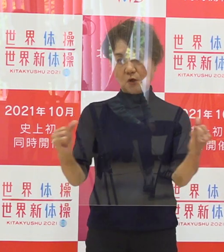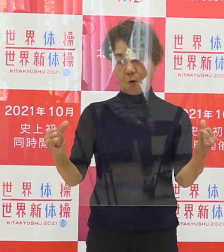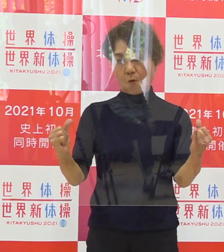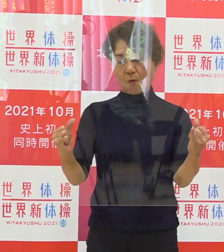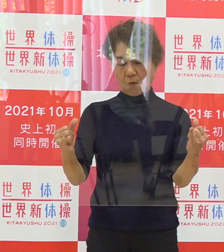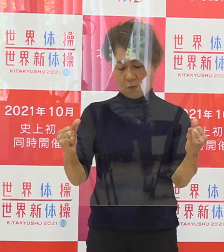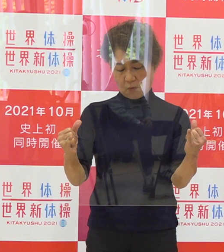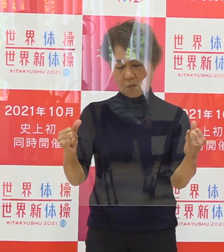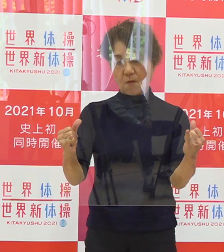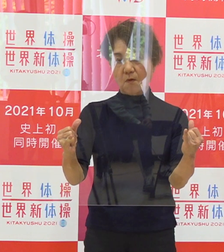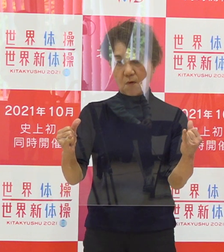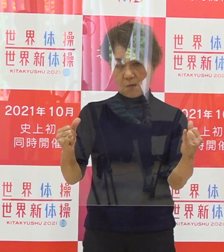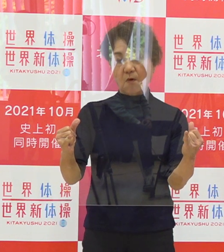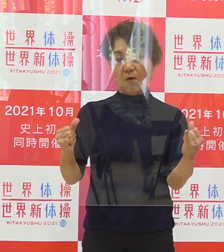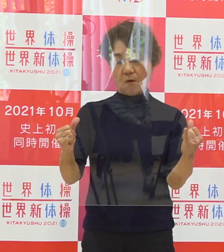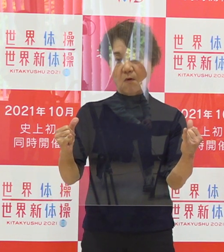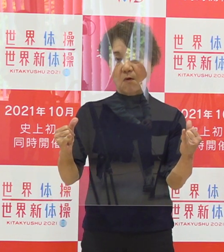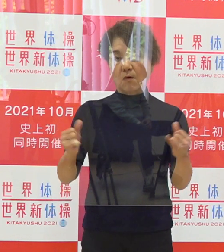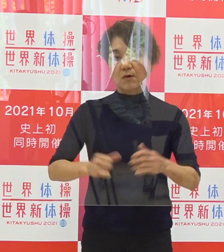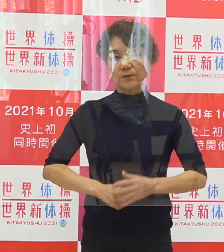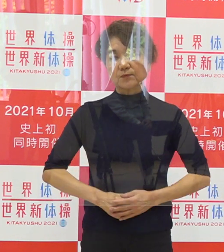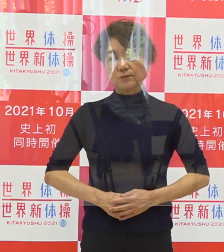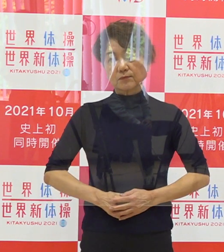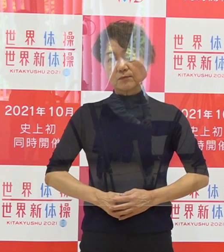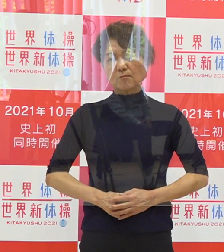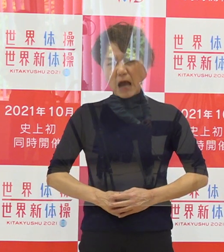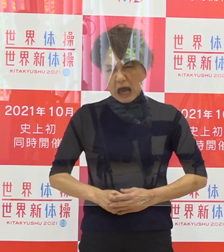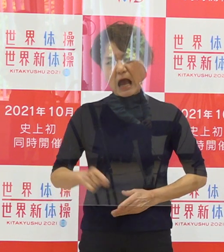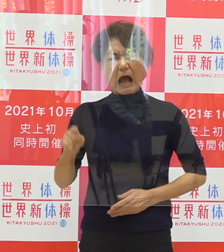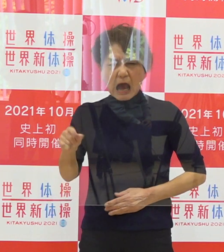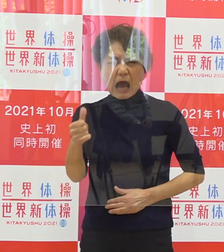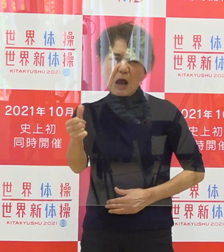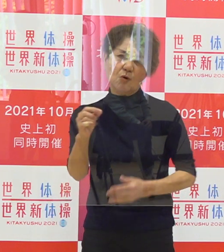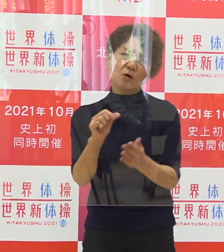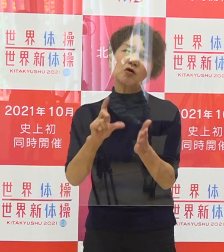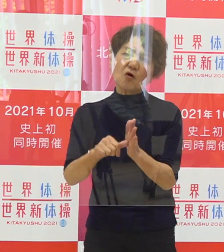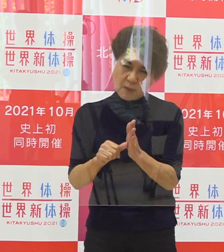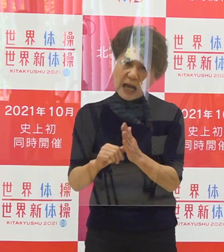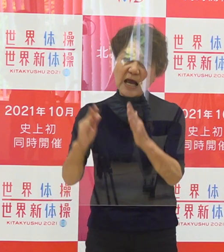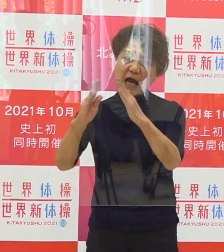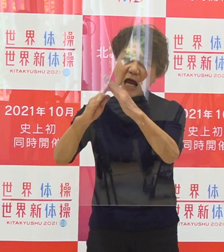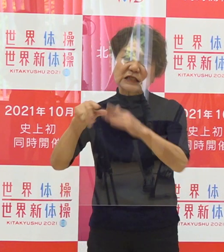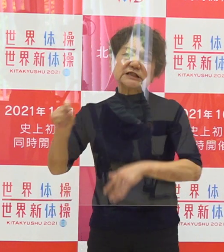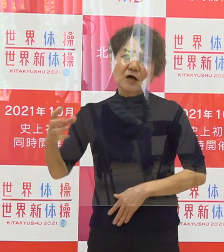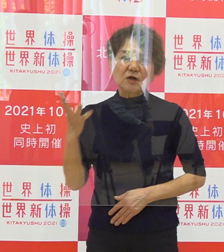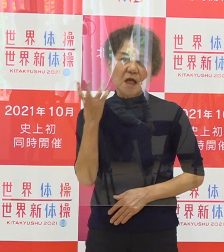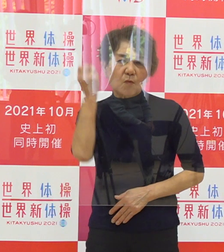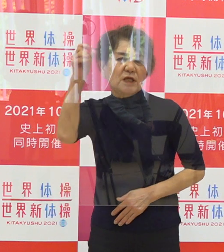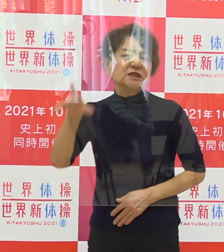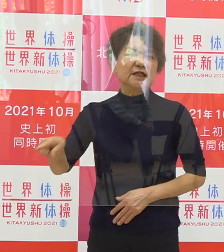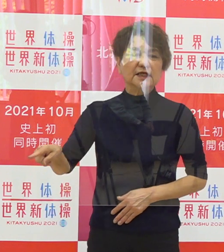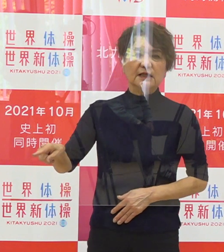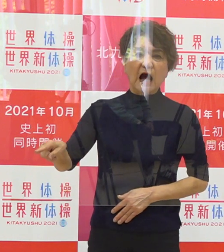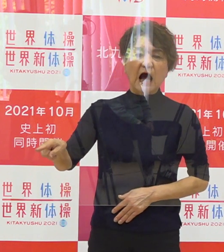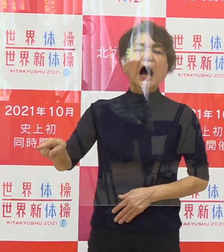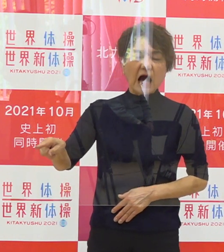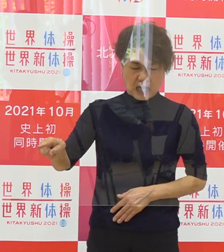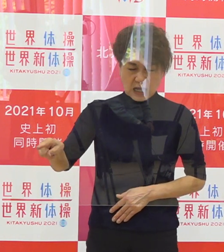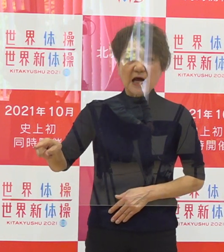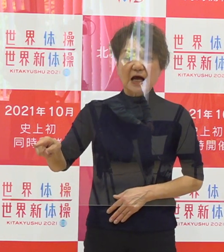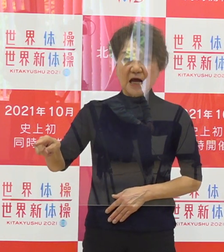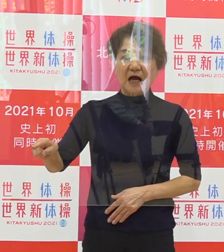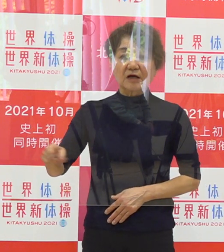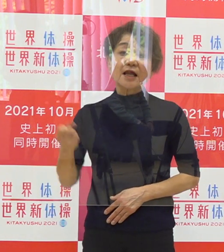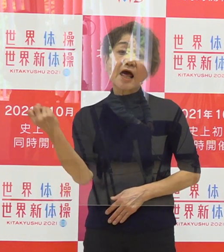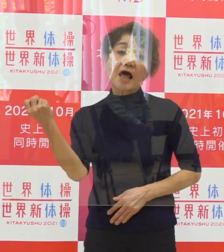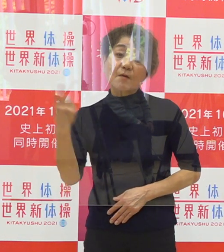れはちょっと別で聞き取りをしたんですけれども、ご自宅にたまたまちょっと忘れてこられたということで、取りに帰ってでまた再